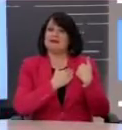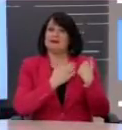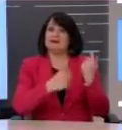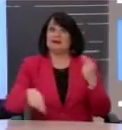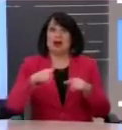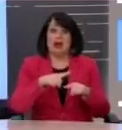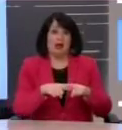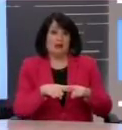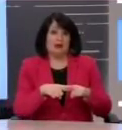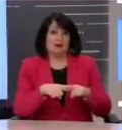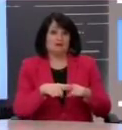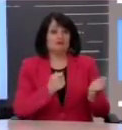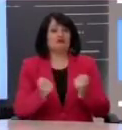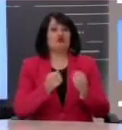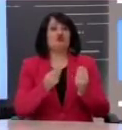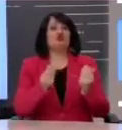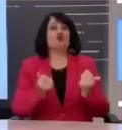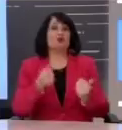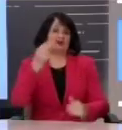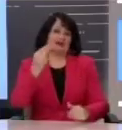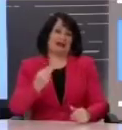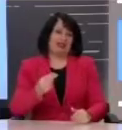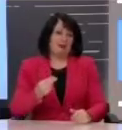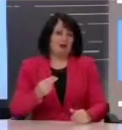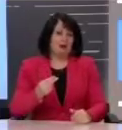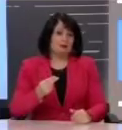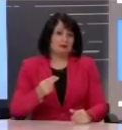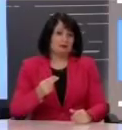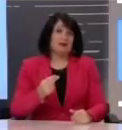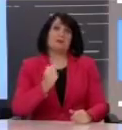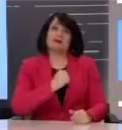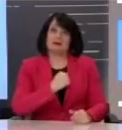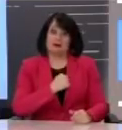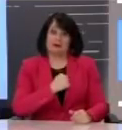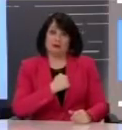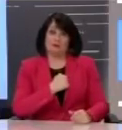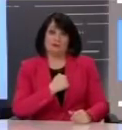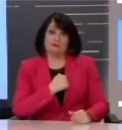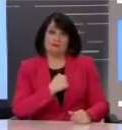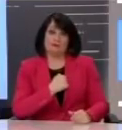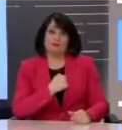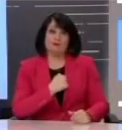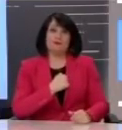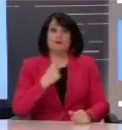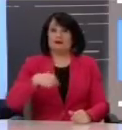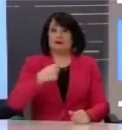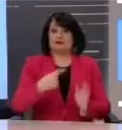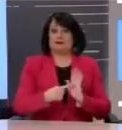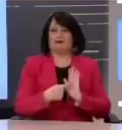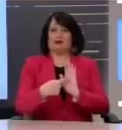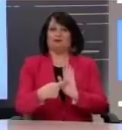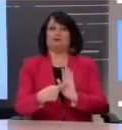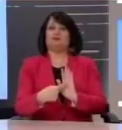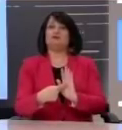χώρα διαχειριζόμαστε τα ζητήματα αυτά. Εκτιμώ ότι η στάση που επέδειξε για μια ακόμη